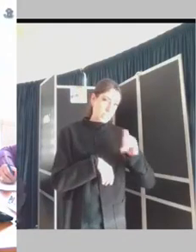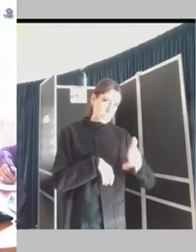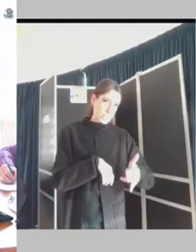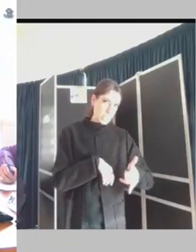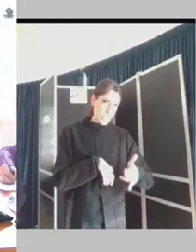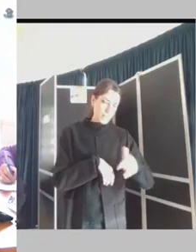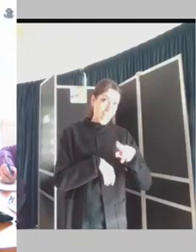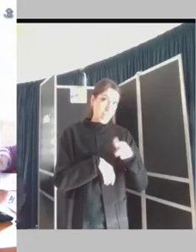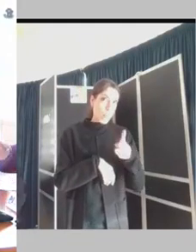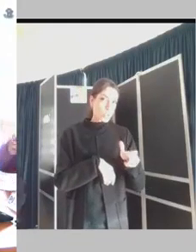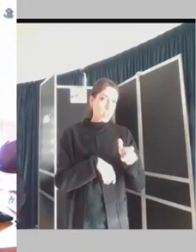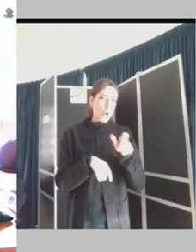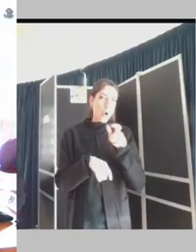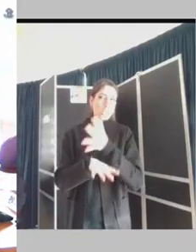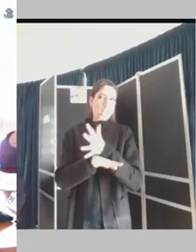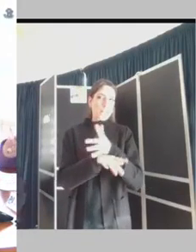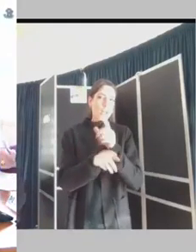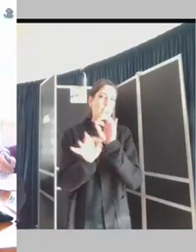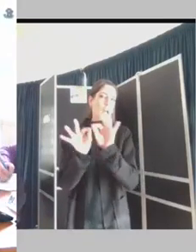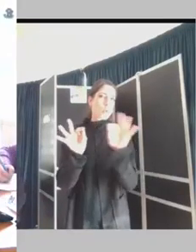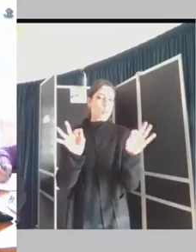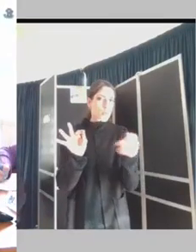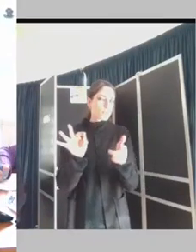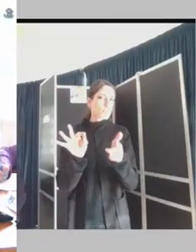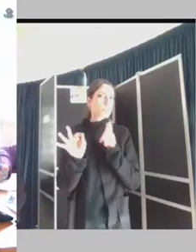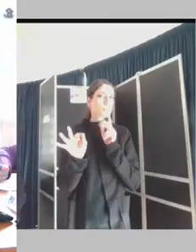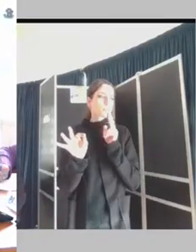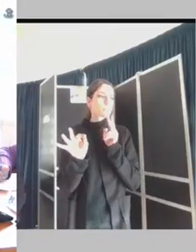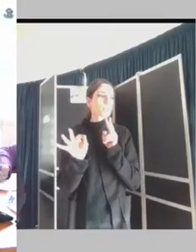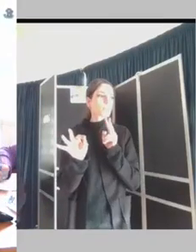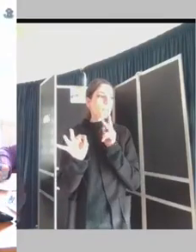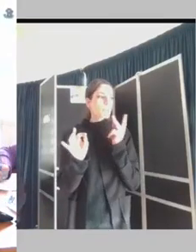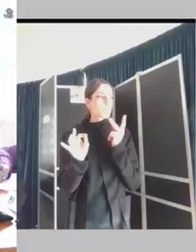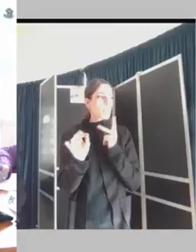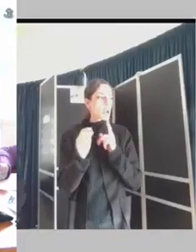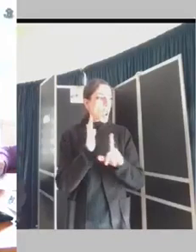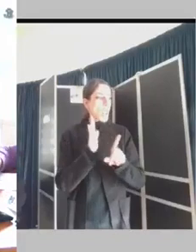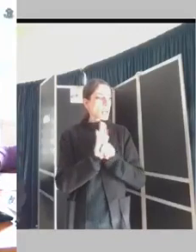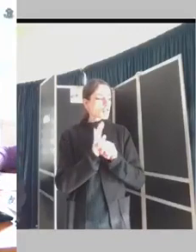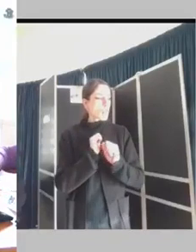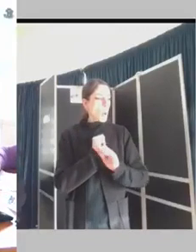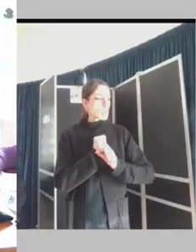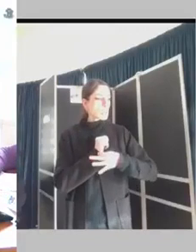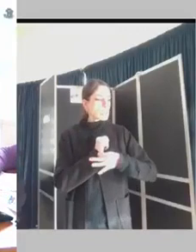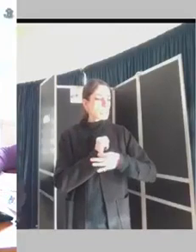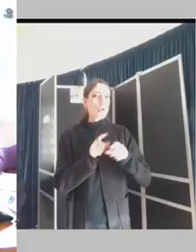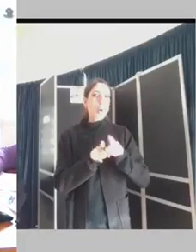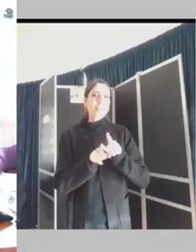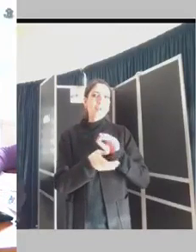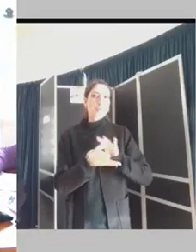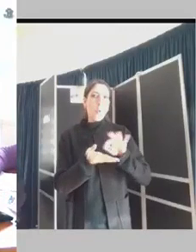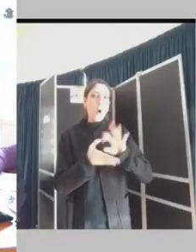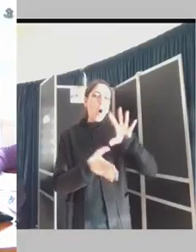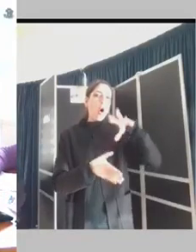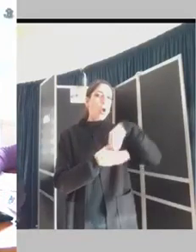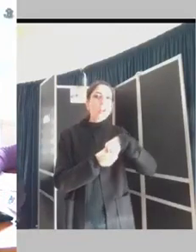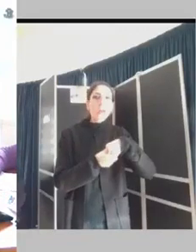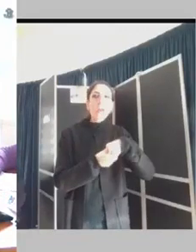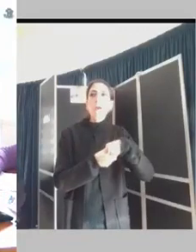prima da alcuni interventi quanto la legislazione potrebbe fare di più obbligando nelle scuole, ce l'ha ricordato prima anche l'intervento